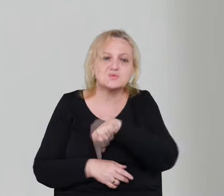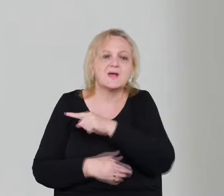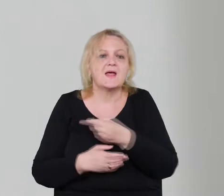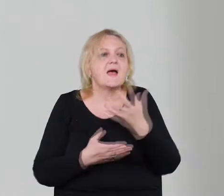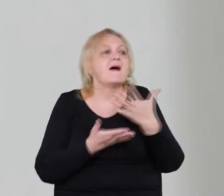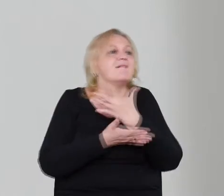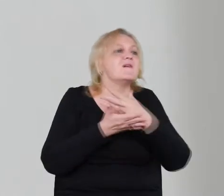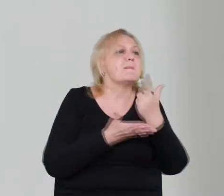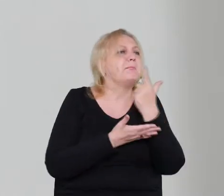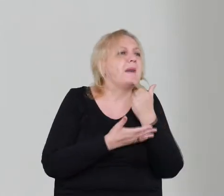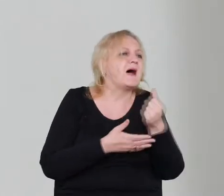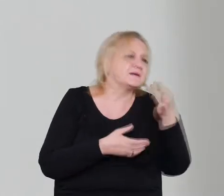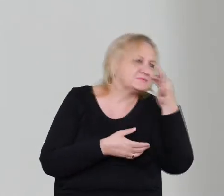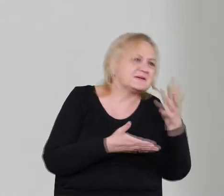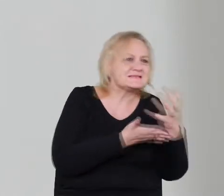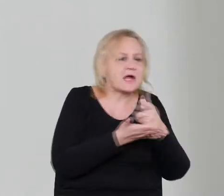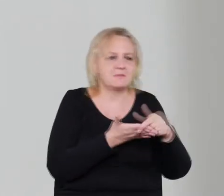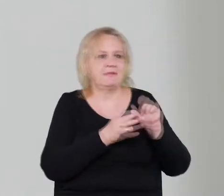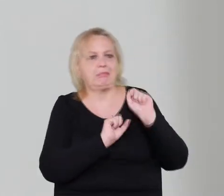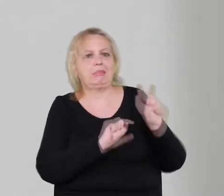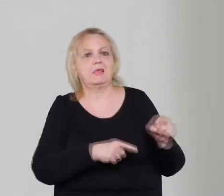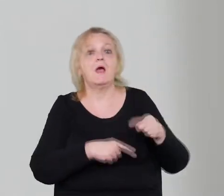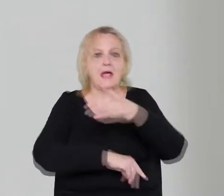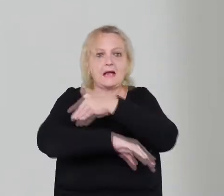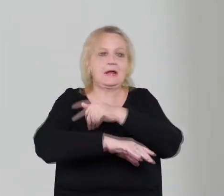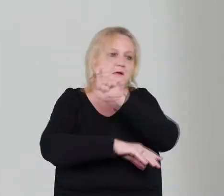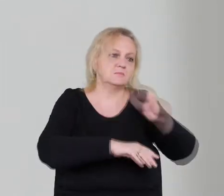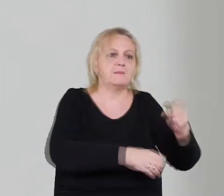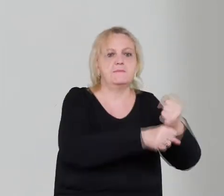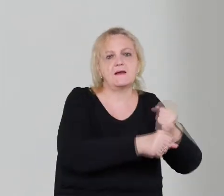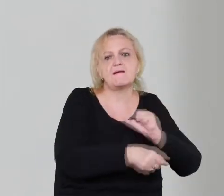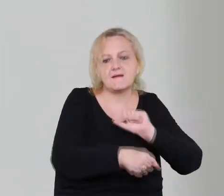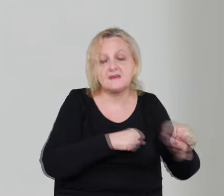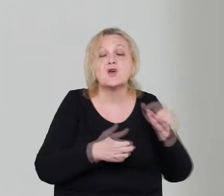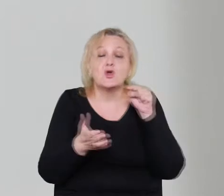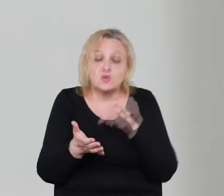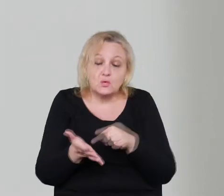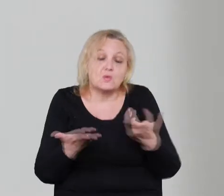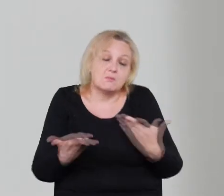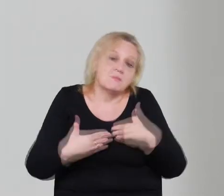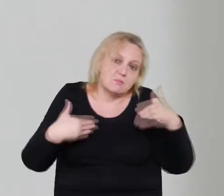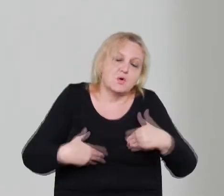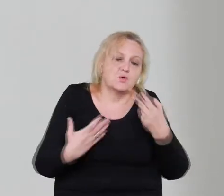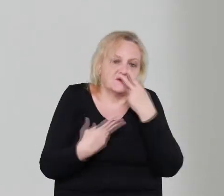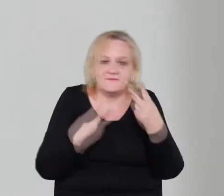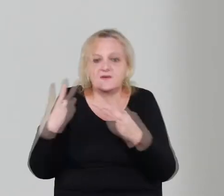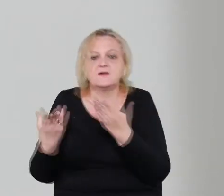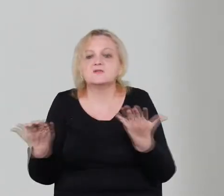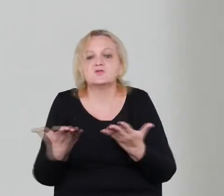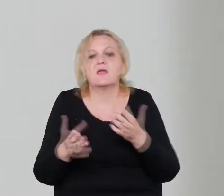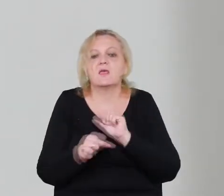nisko opłacanych pracy albo na przykład do czynności które na sami wiemy tak Gdzie możemy spotkać Gdzie możemy spotkać